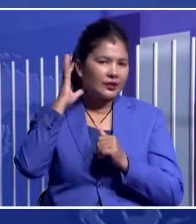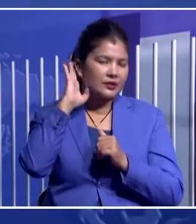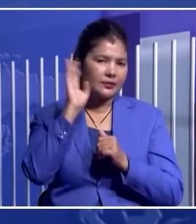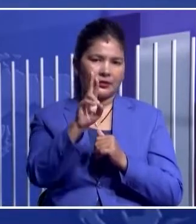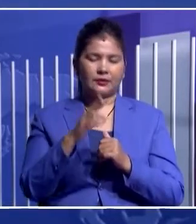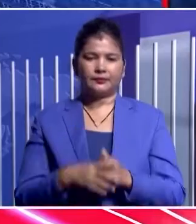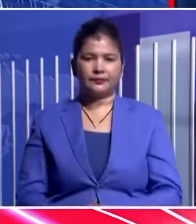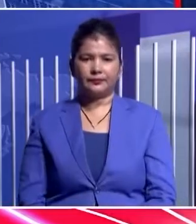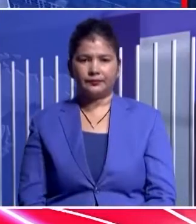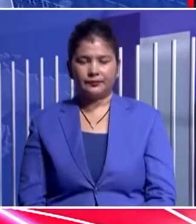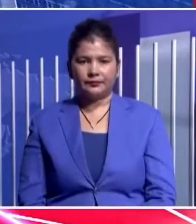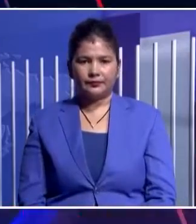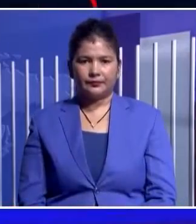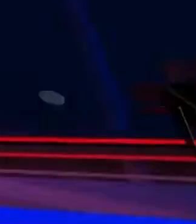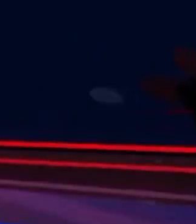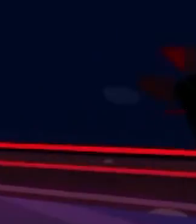समाचार।